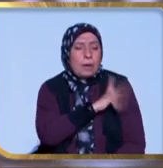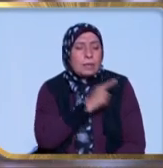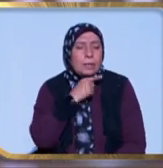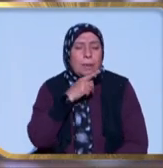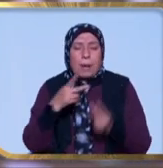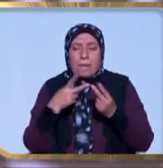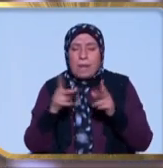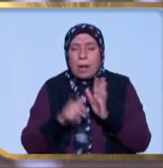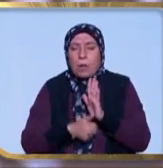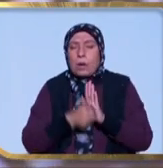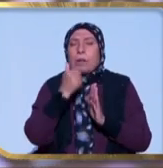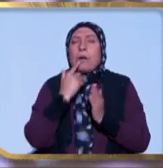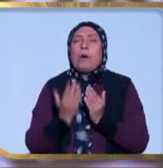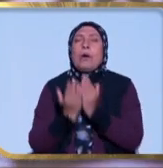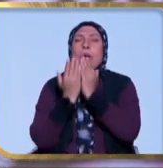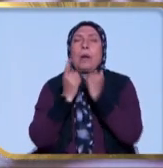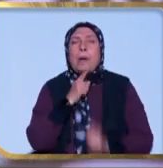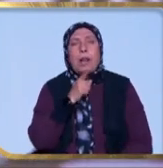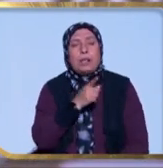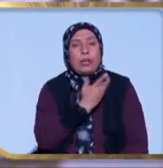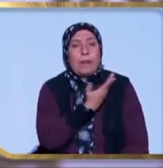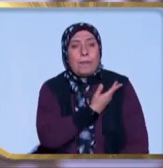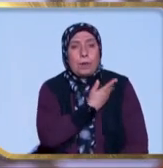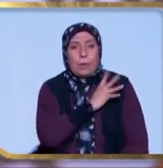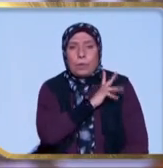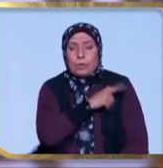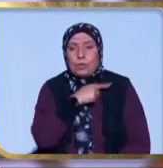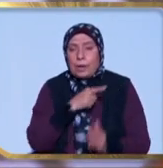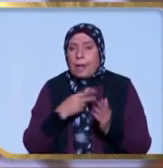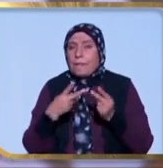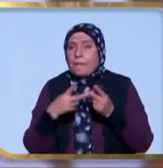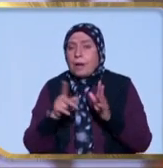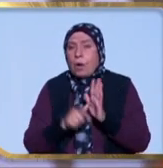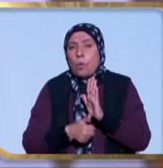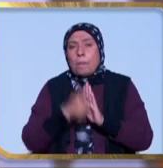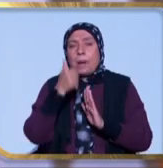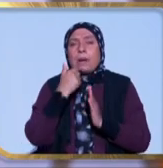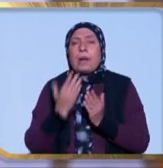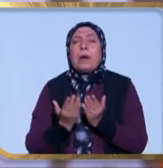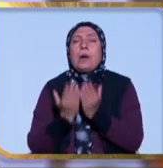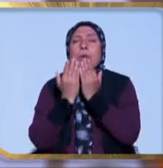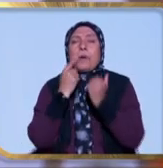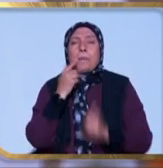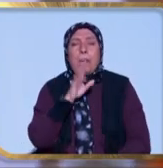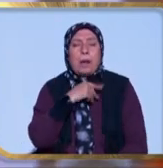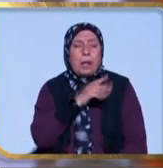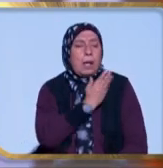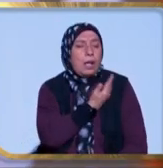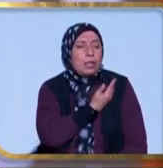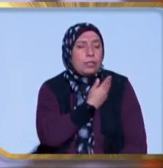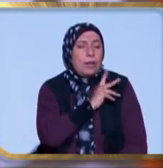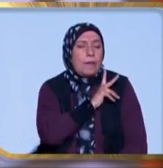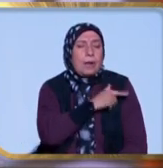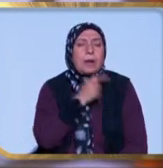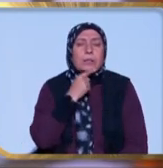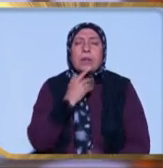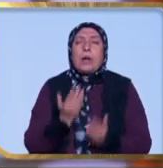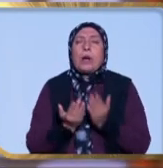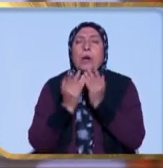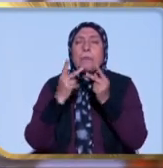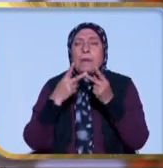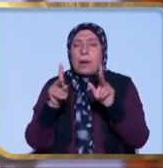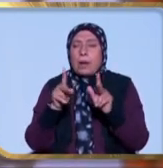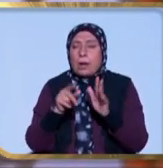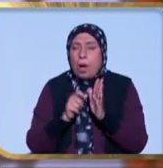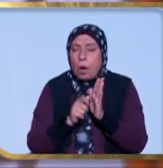ومخرجا، اللهم اجعل لغزة وفلسطين فرجا ومخرجا، اللهم اجعل لغزة وفلسطين فرجا